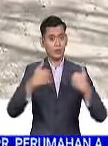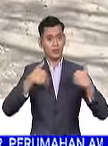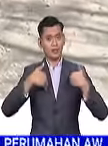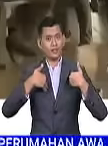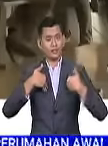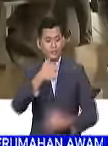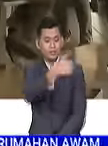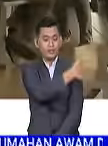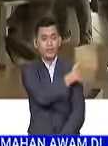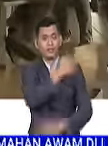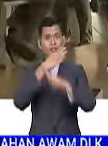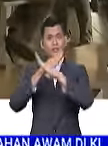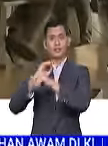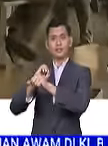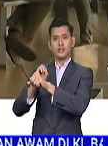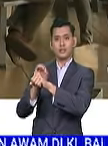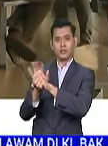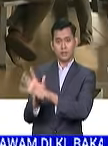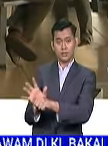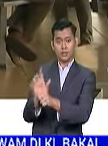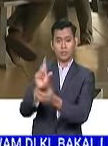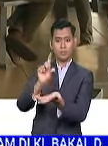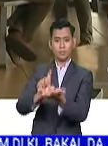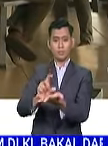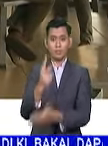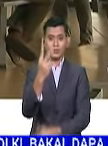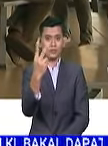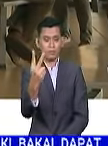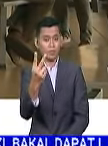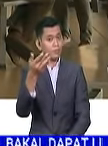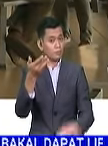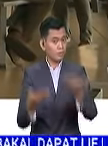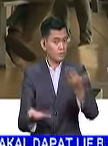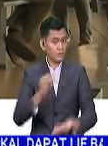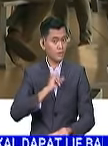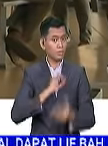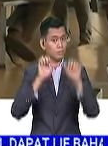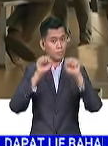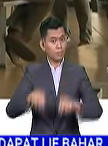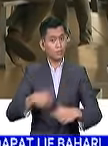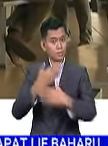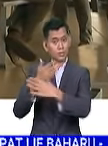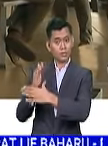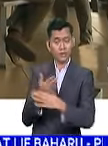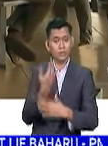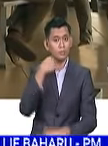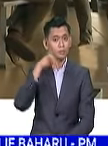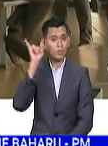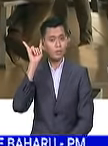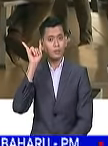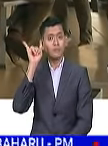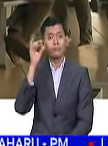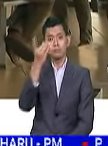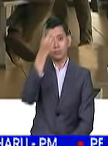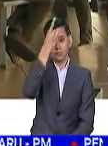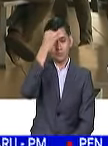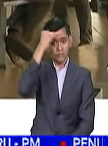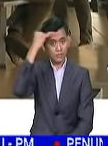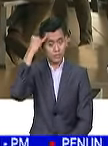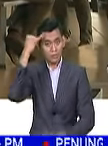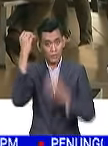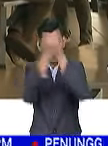dos vaksin. Dan mungkin juga boleh saya kongsikan di sini, semalam Perdana Menteri Dato' Sri Ismail Sabri Yaakob